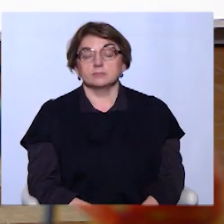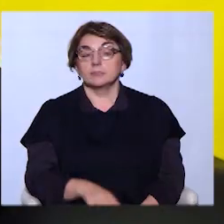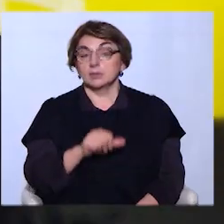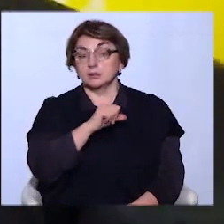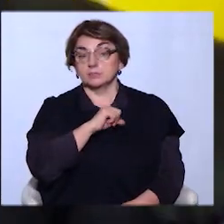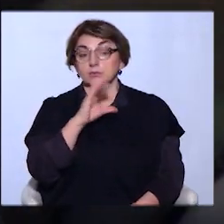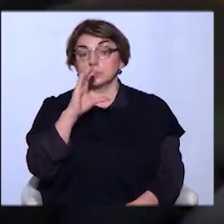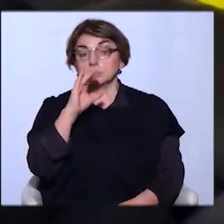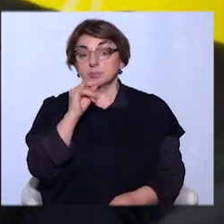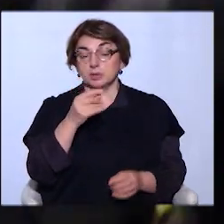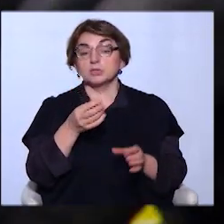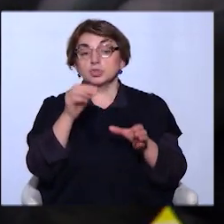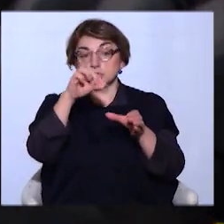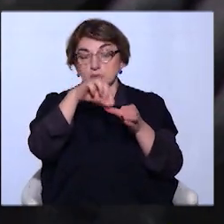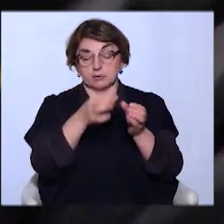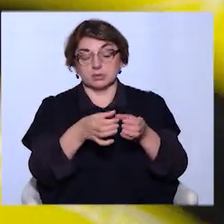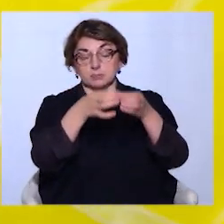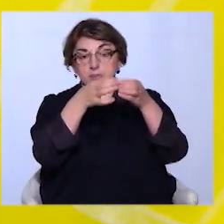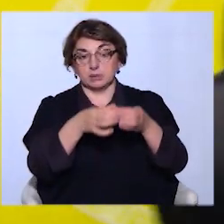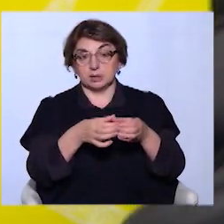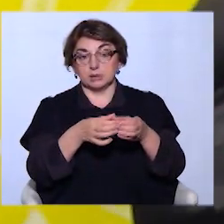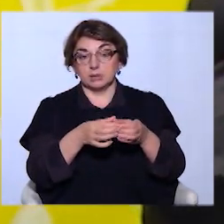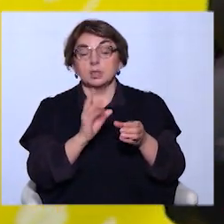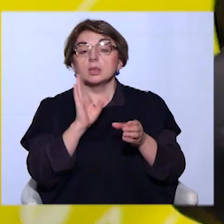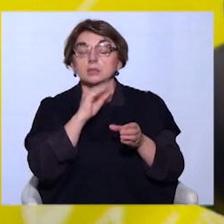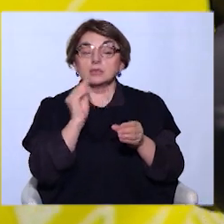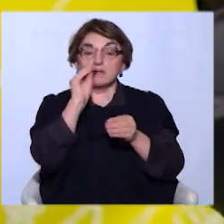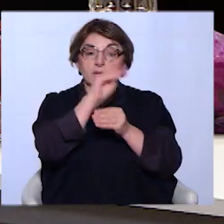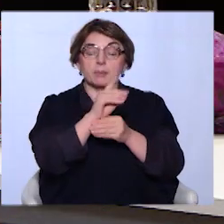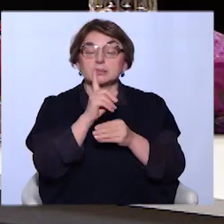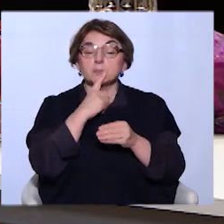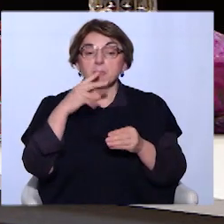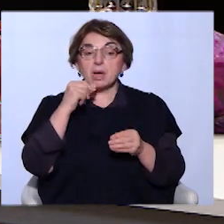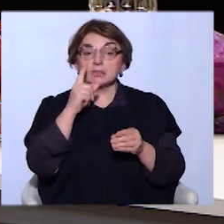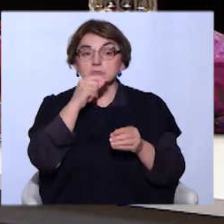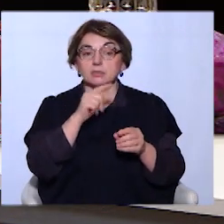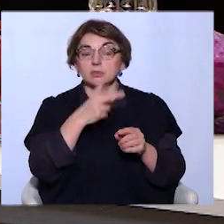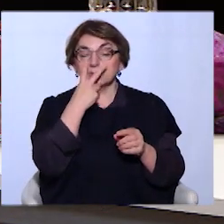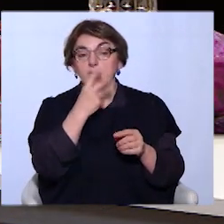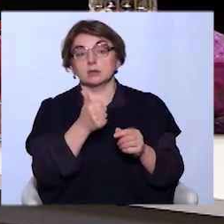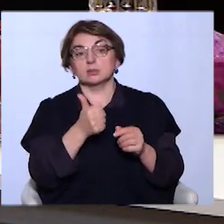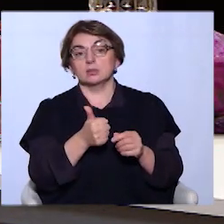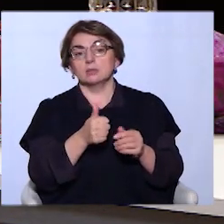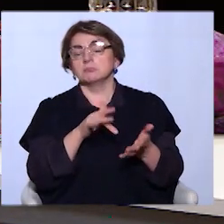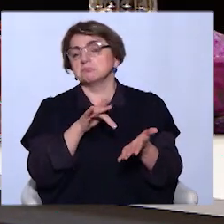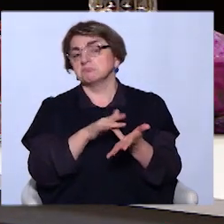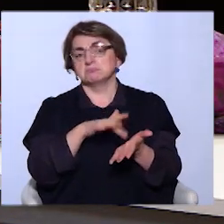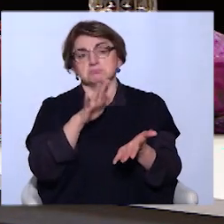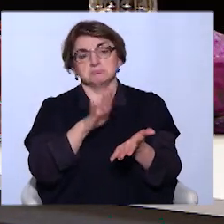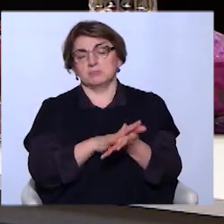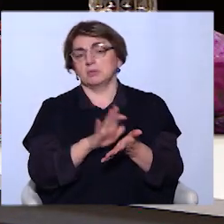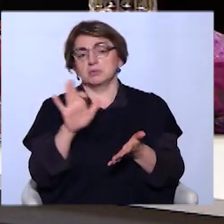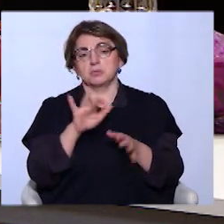სპილენძი მოვათავსეთ სინჯარაში, დავამატეთ მათ მარილმჟავა და კარგად ხედავთ, რომ არანაირი